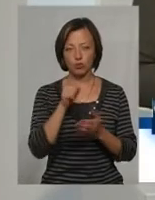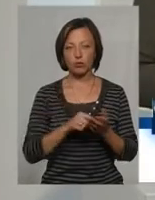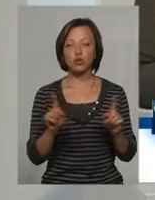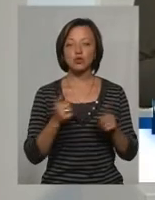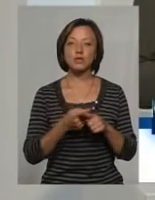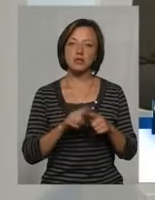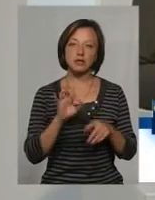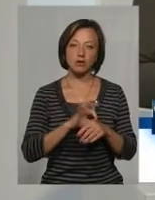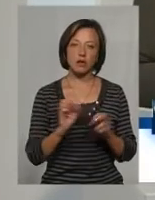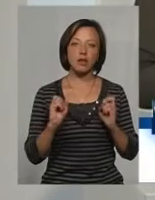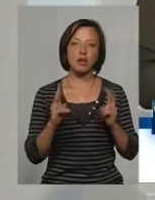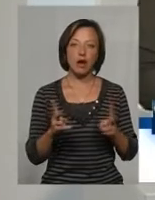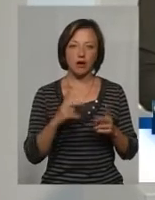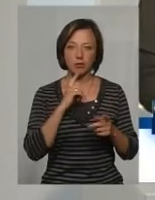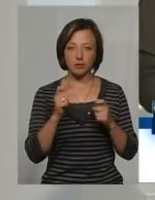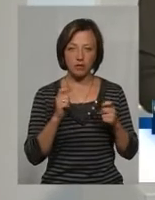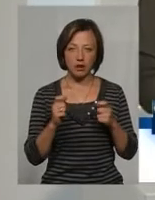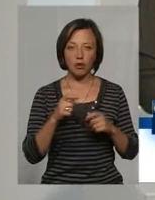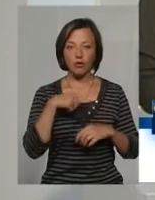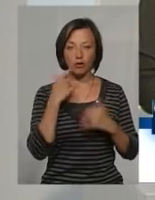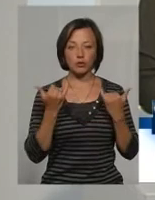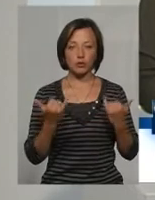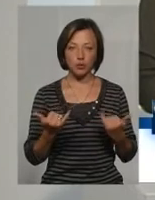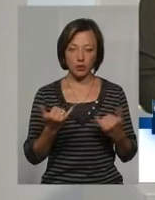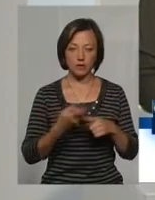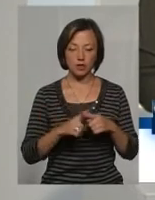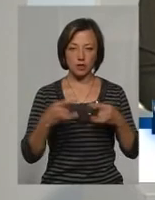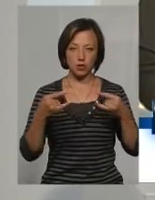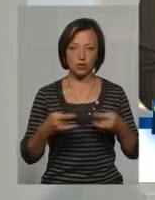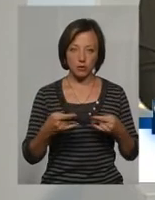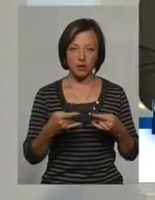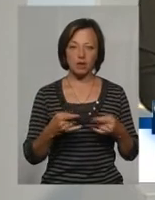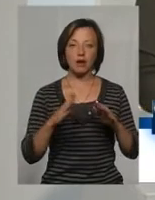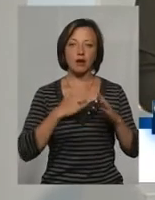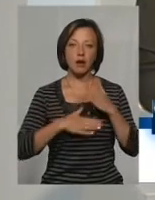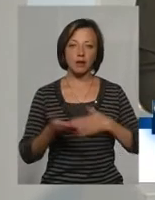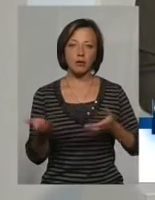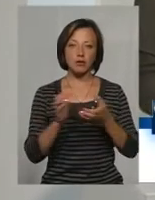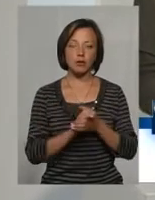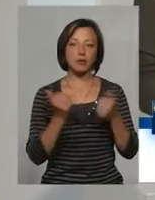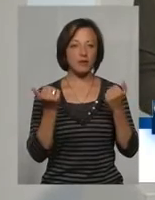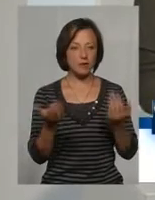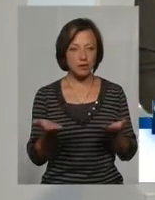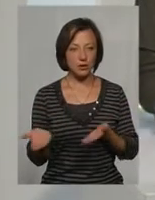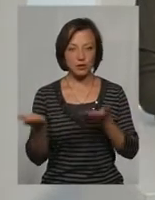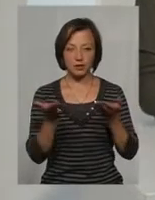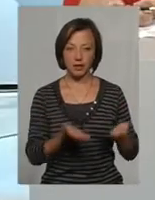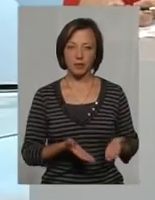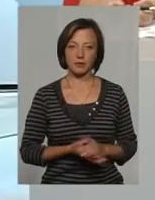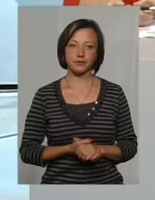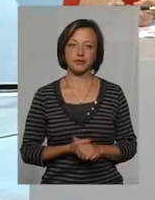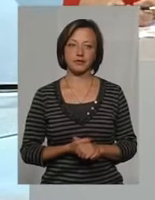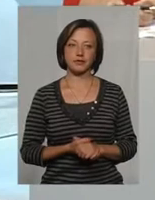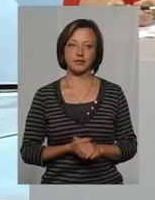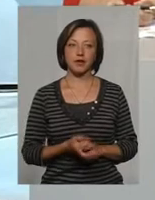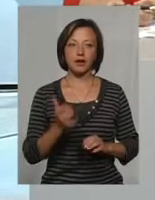за недуги і як від них уберегтися, говоримо сьогодні у цій студії. І я рада познайомити вас із гостями. У нас